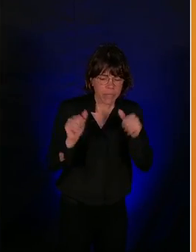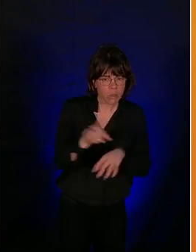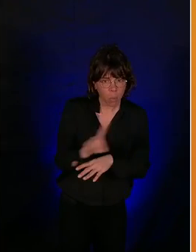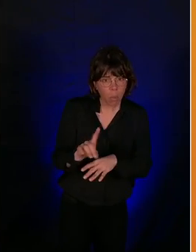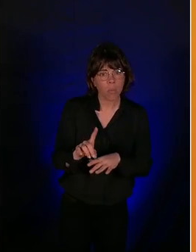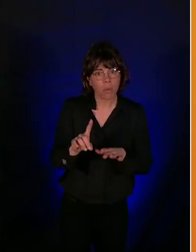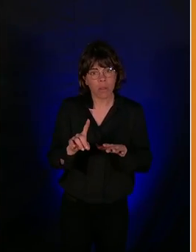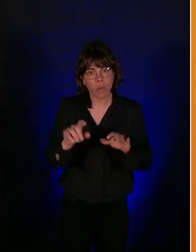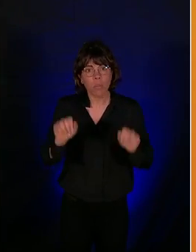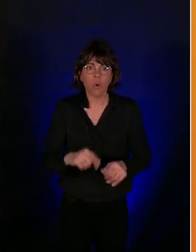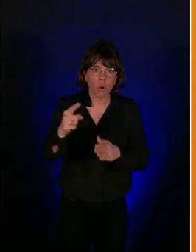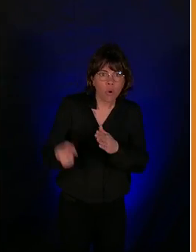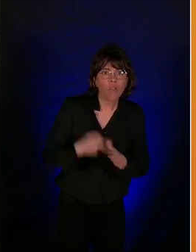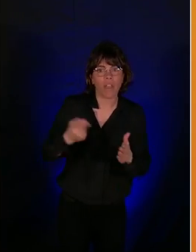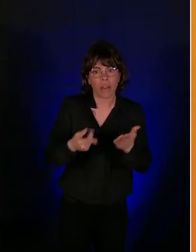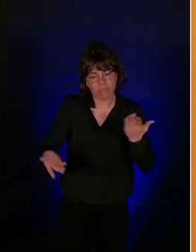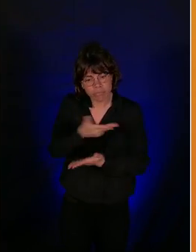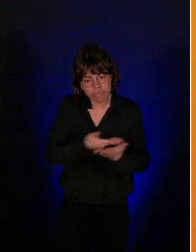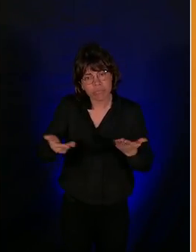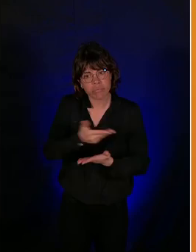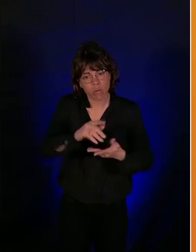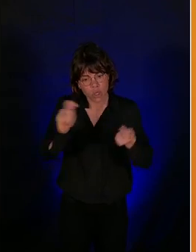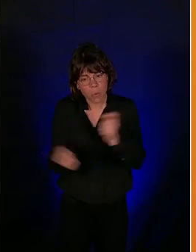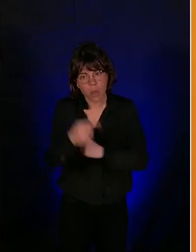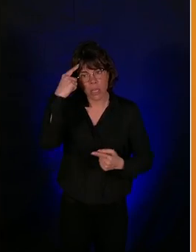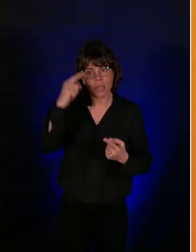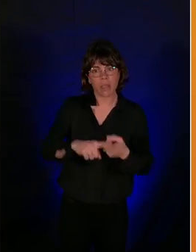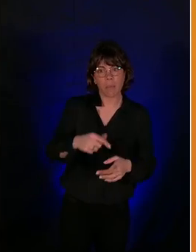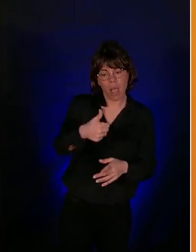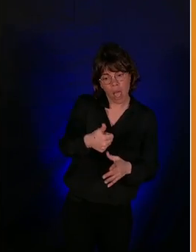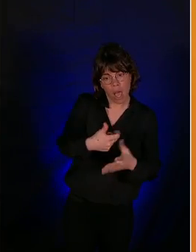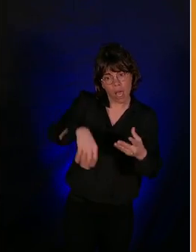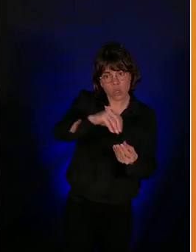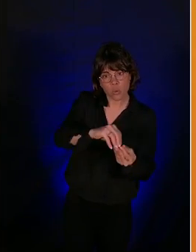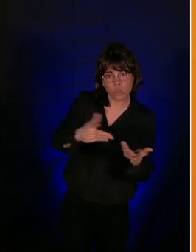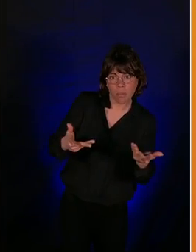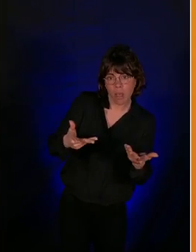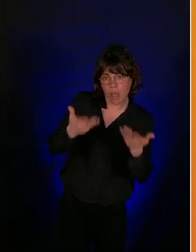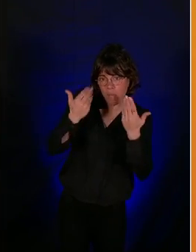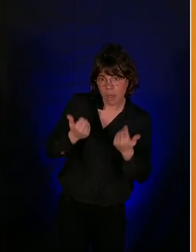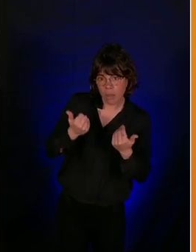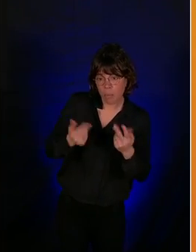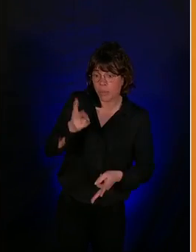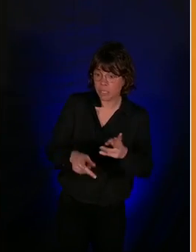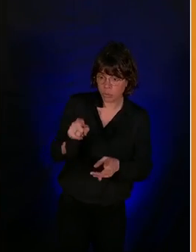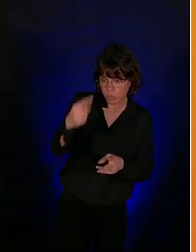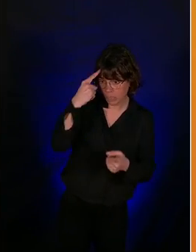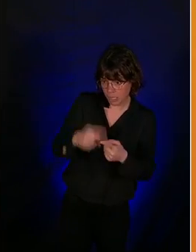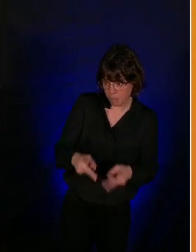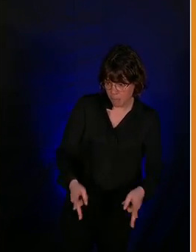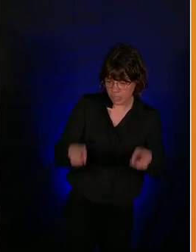y a moyen de ref faaire un indadom au thème au thème 1 de façon à ce que ce soit revenu sur cette partie làà par